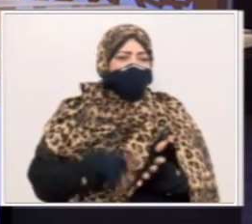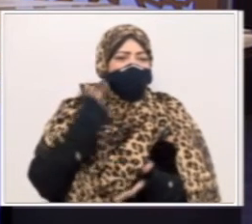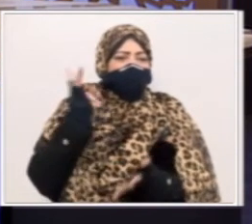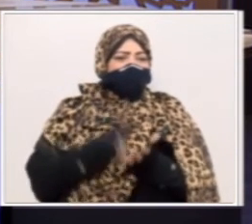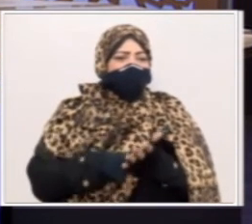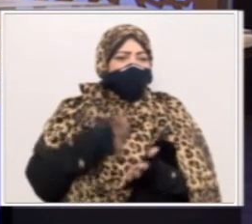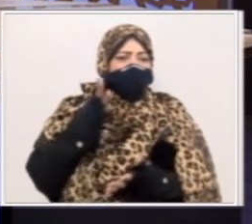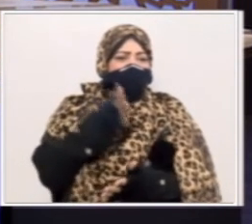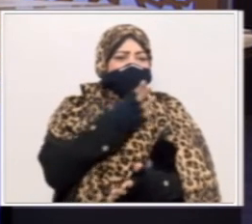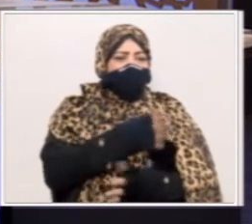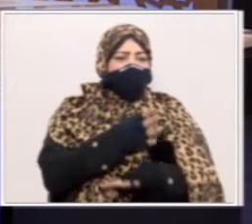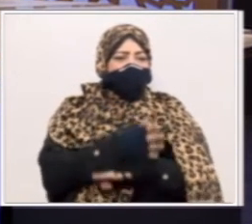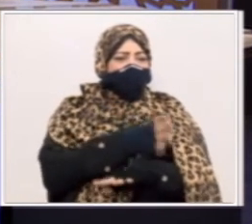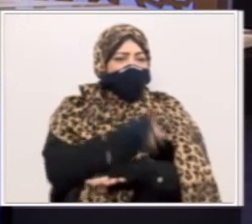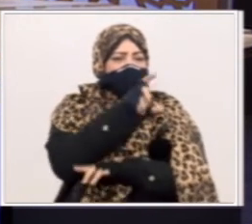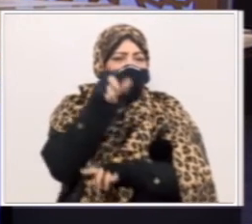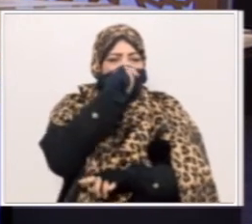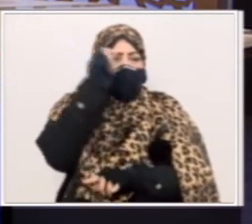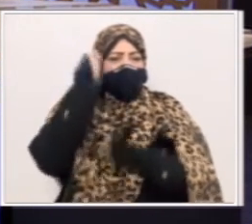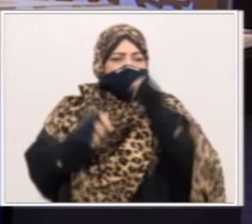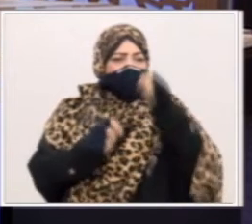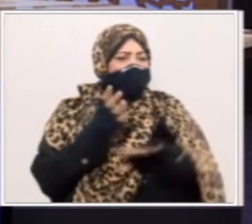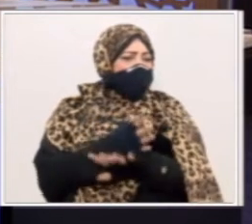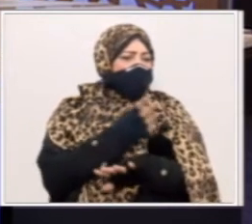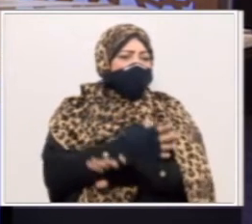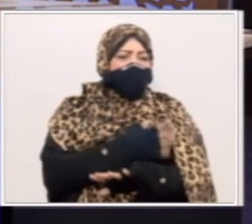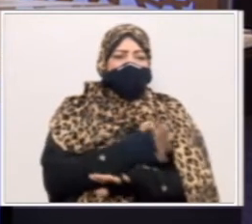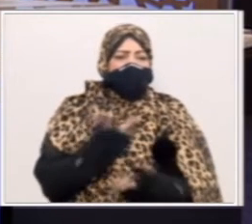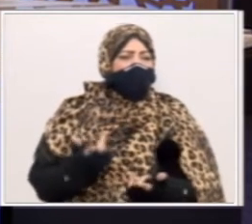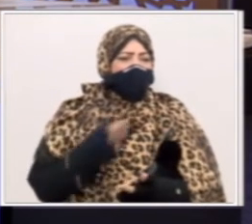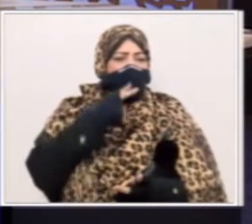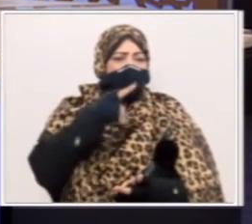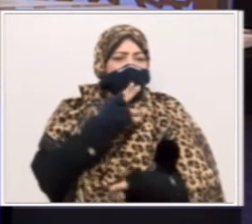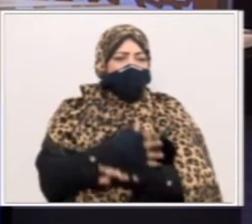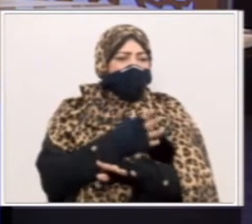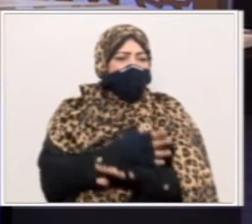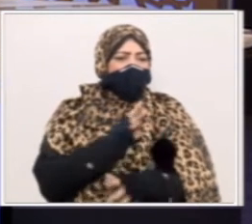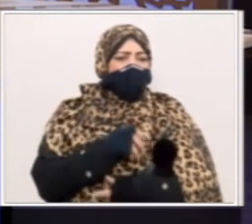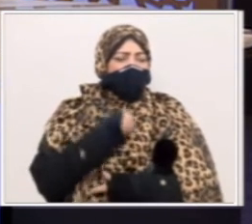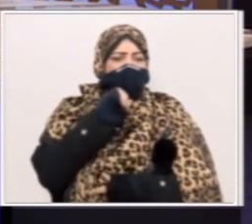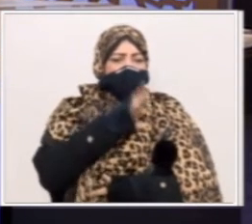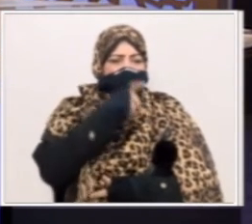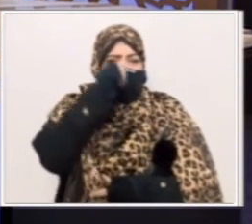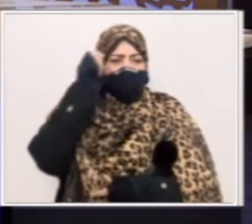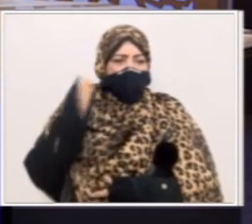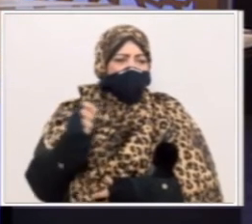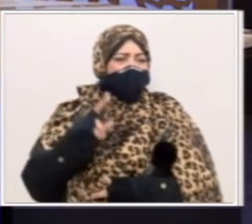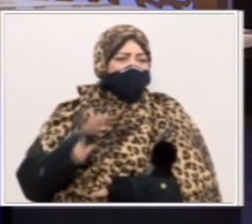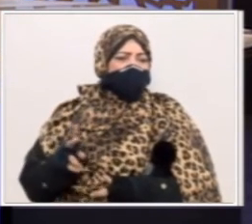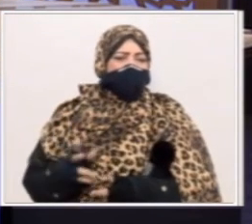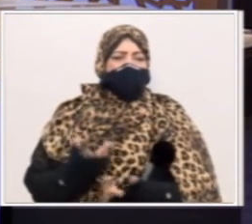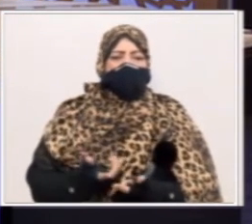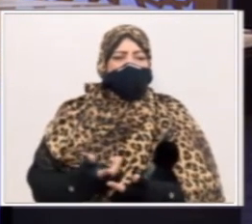يتكلم هيك وكلمات مش كويسة هذا الإنسان؟ هو الإنسان من والثاني يسمع ومبسوط يعني. نعم، الله عز